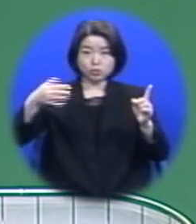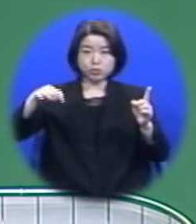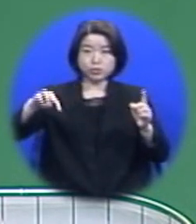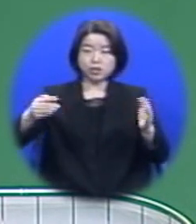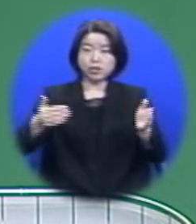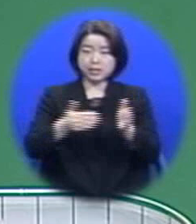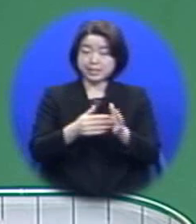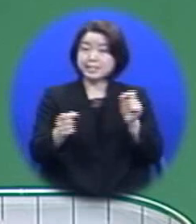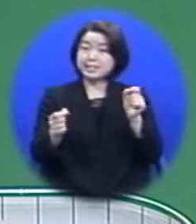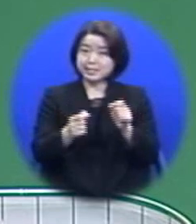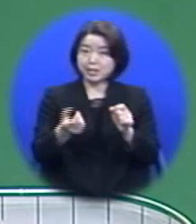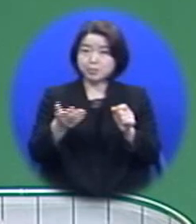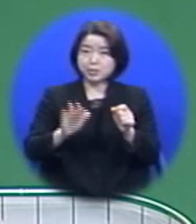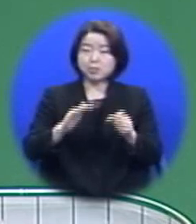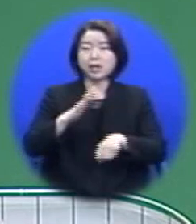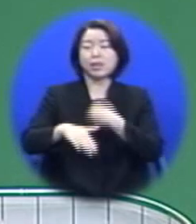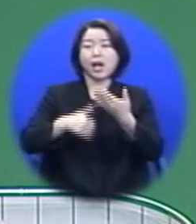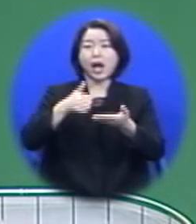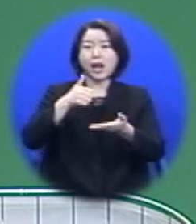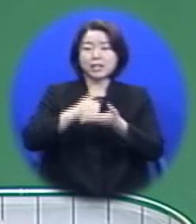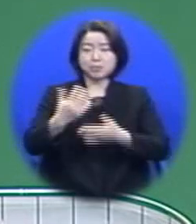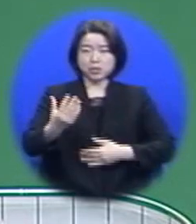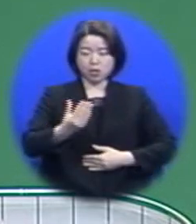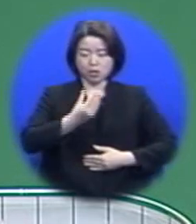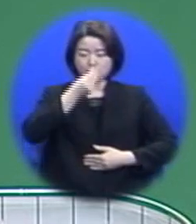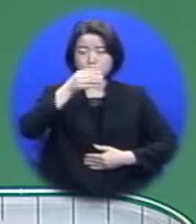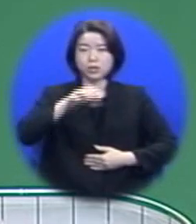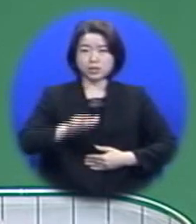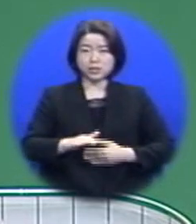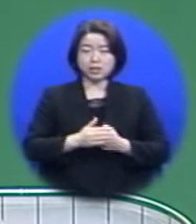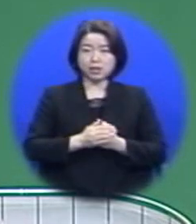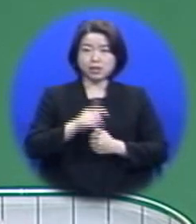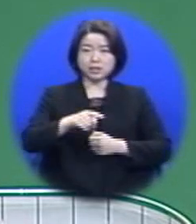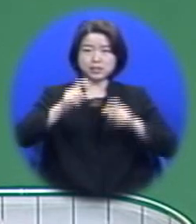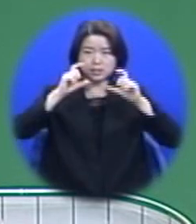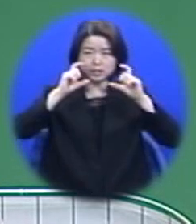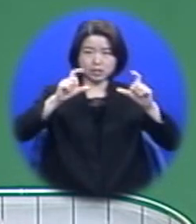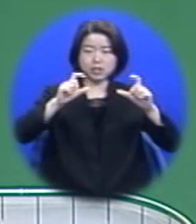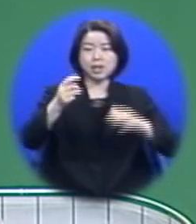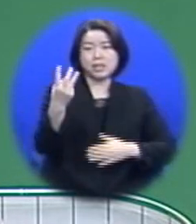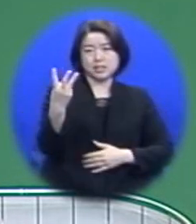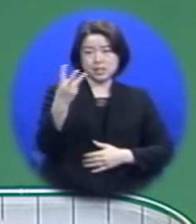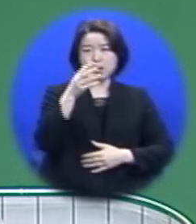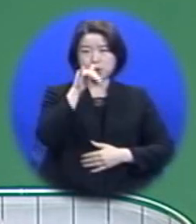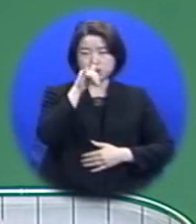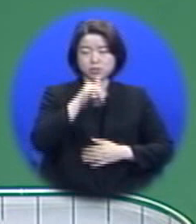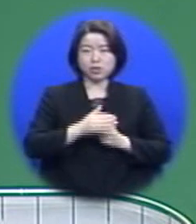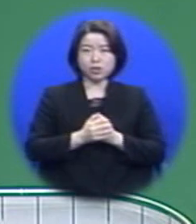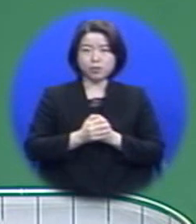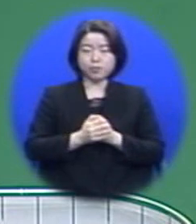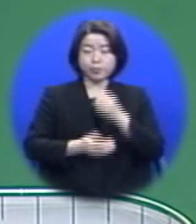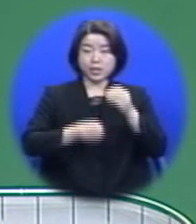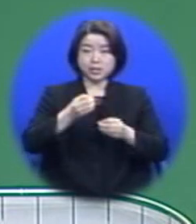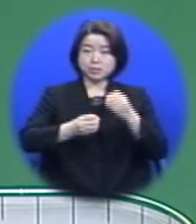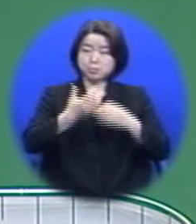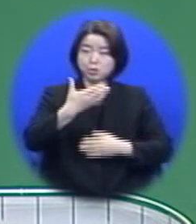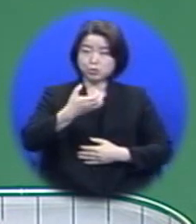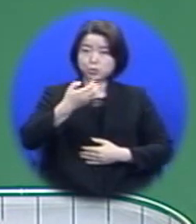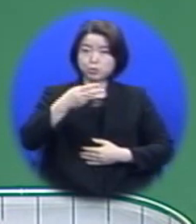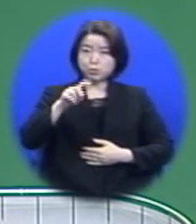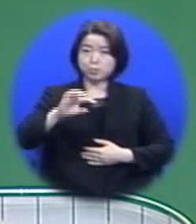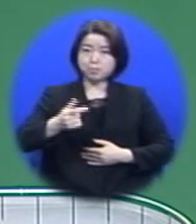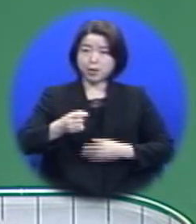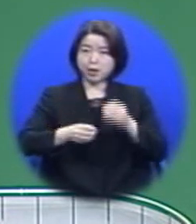편인데 하나님은 거룩하시다이 선언이 세 번 나옵니다 그니까이 시편 99편 메시지